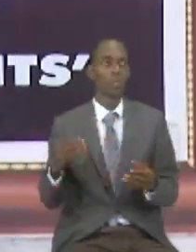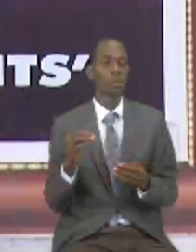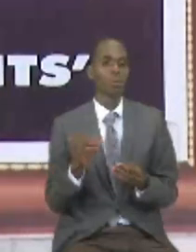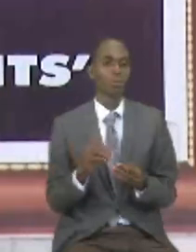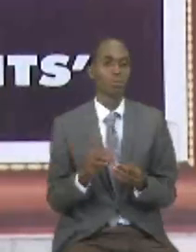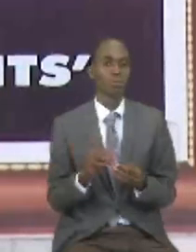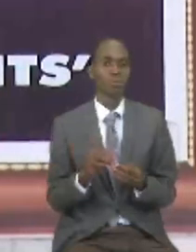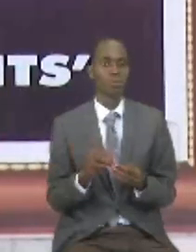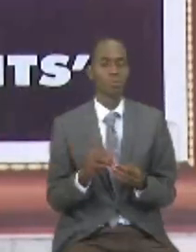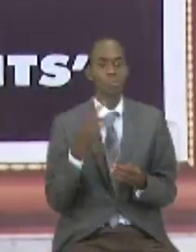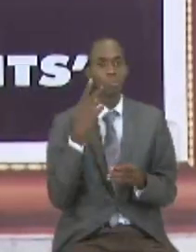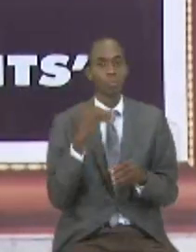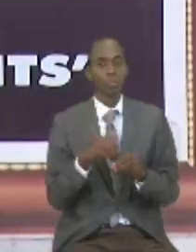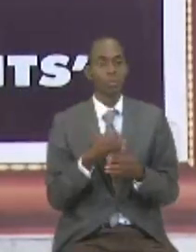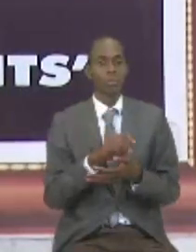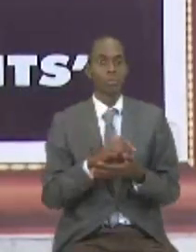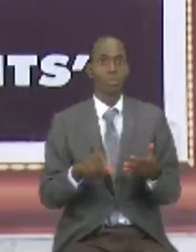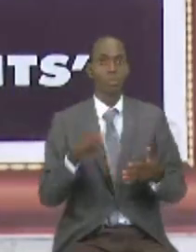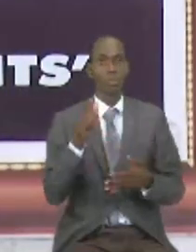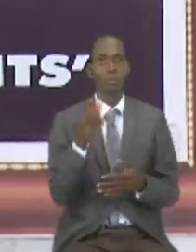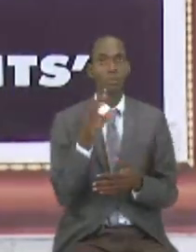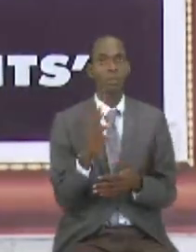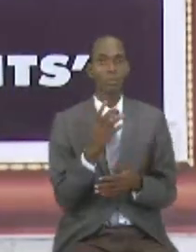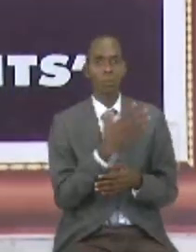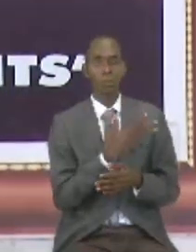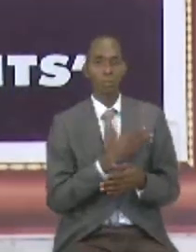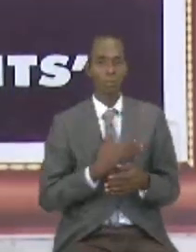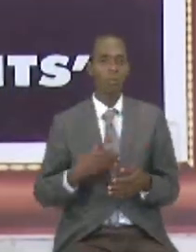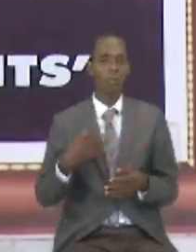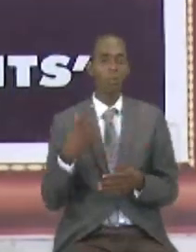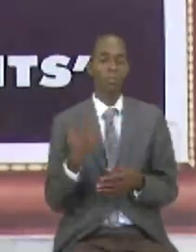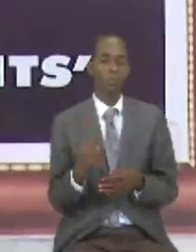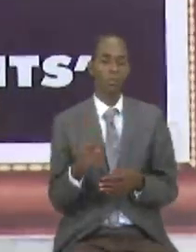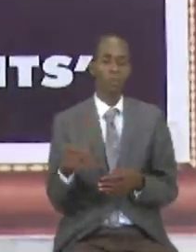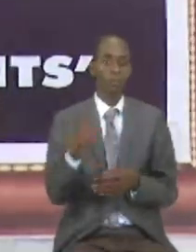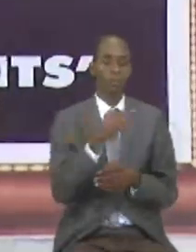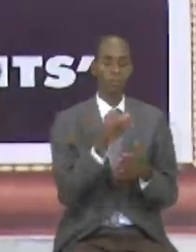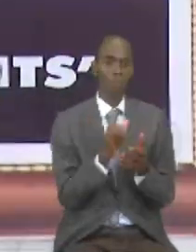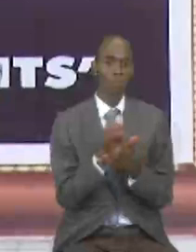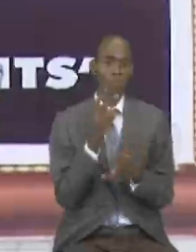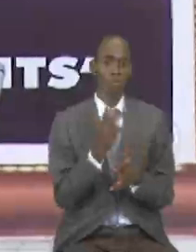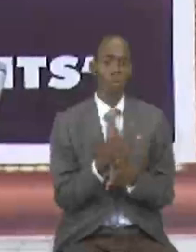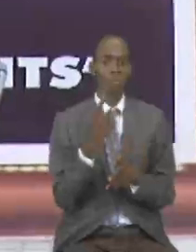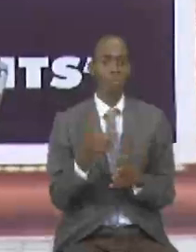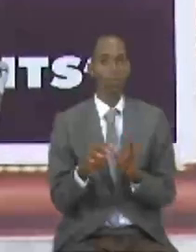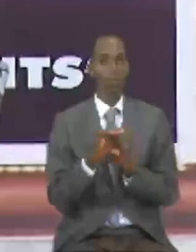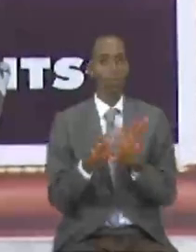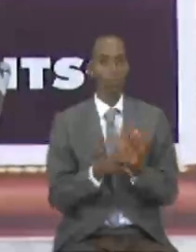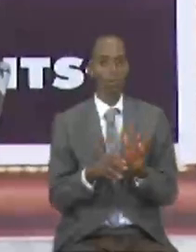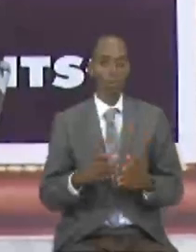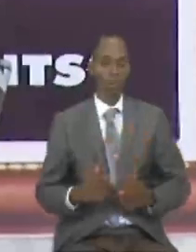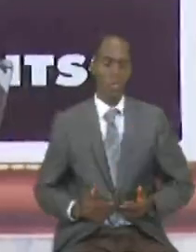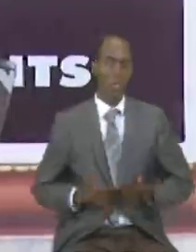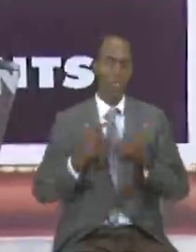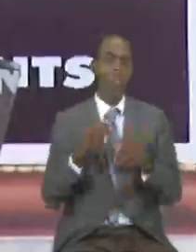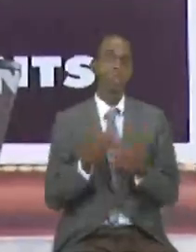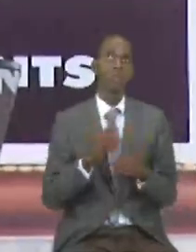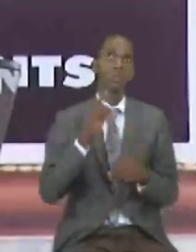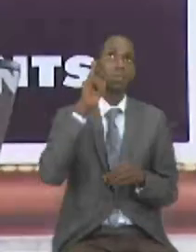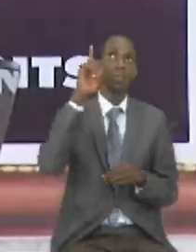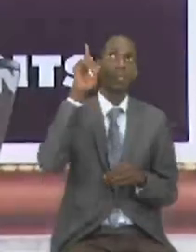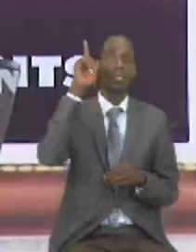selon le commandement qu'il nous a donné. Verset 24. Celui qui garde ses commandements demeure en Dieu et